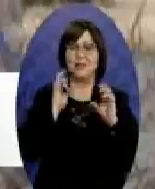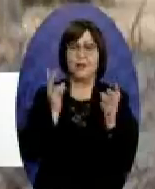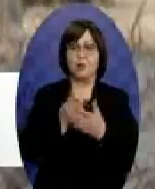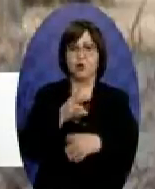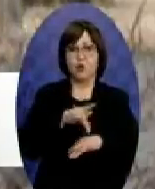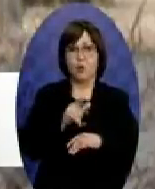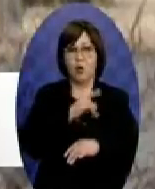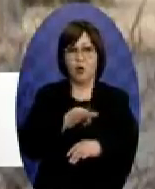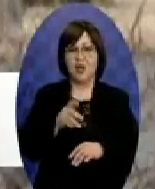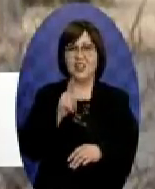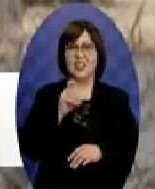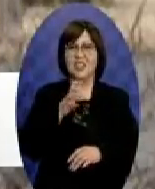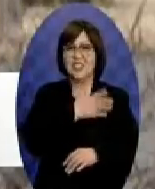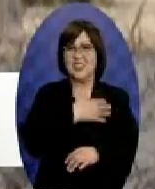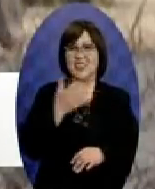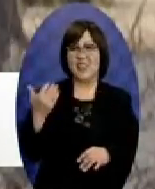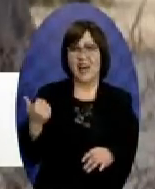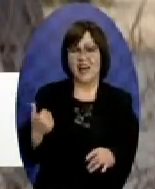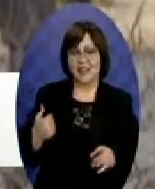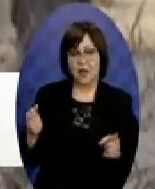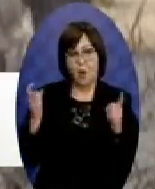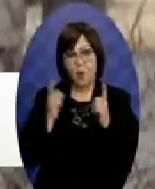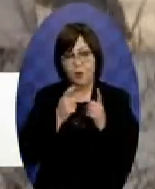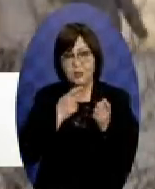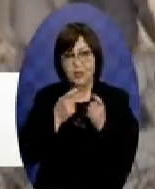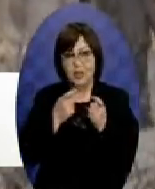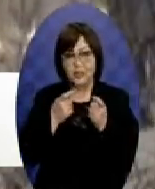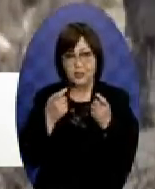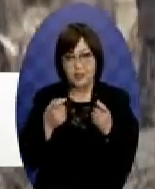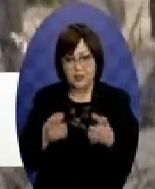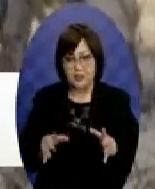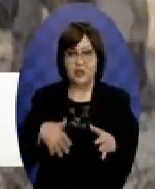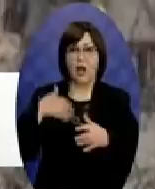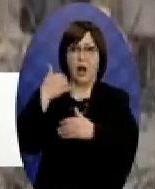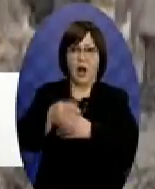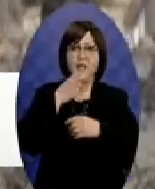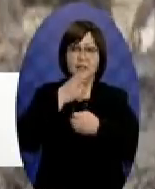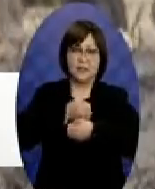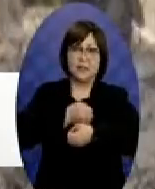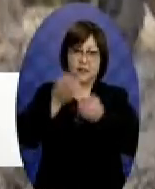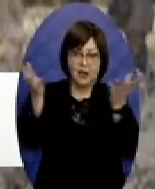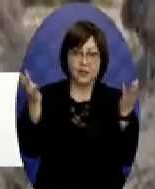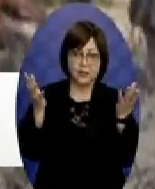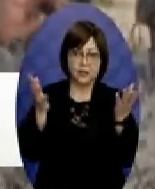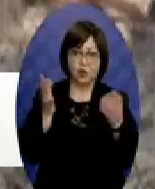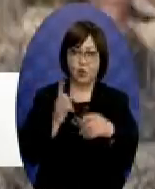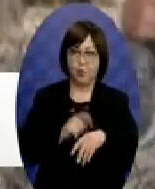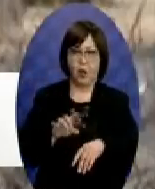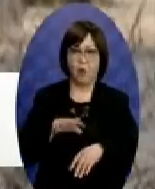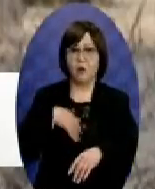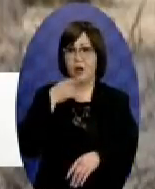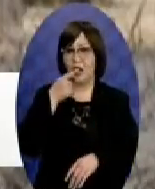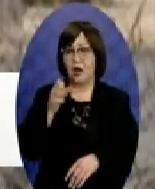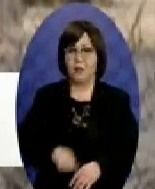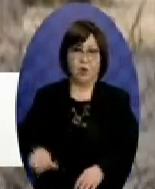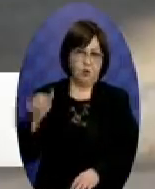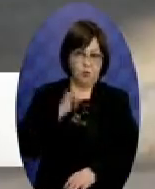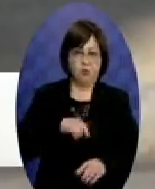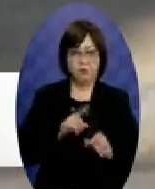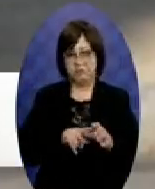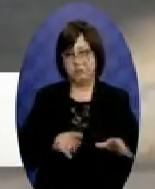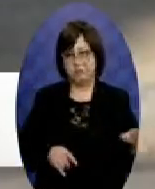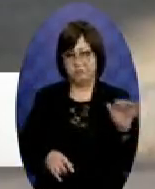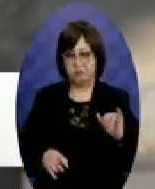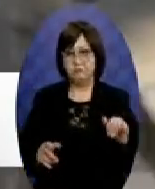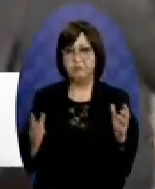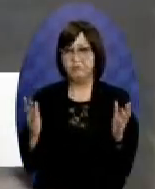Ён Чолтой уулзсан хийсэн уулзалтын дараа зарлана гэдгийг бас хэлсэн юм аа. Америкийн нэгдсэн улс болон бүгд найрамдсан